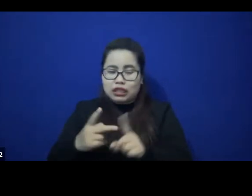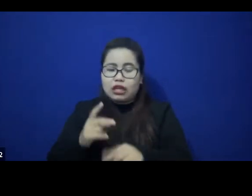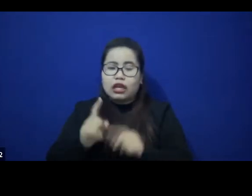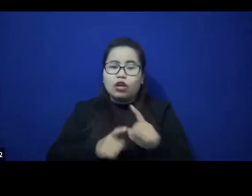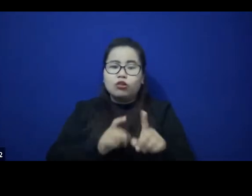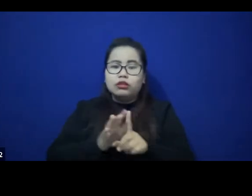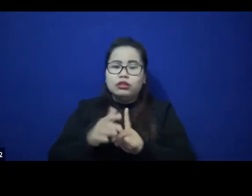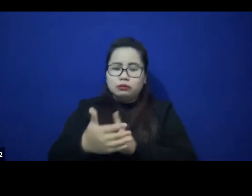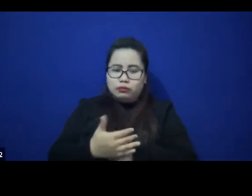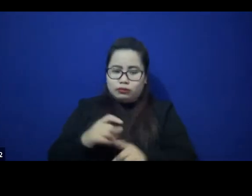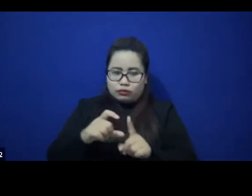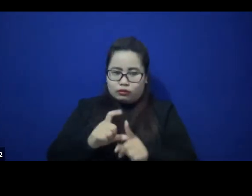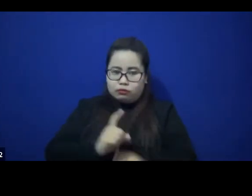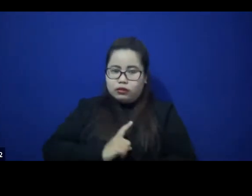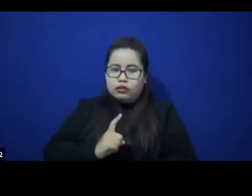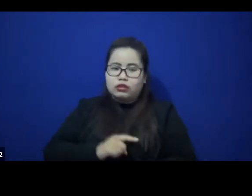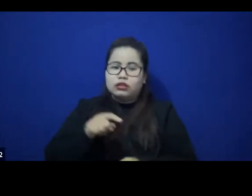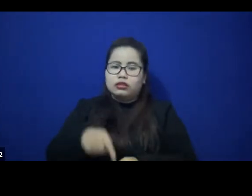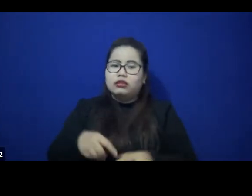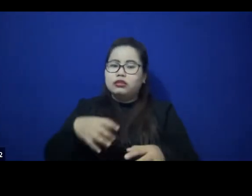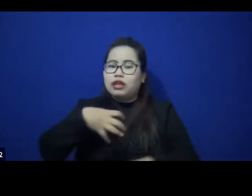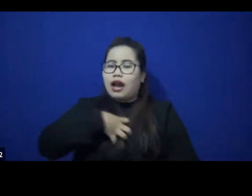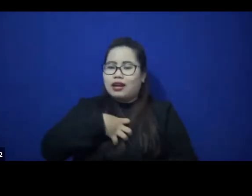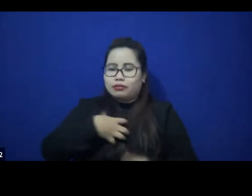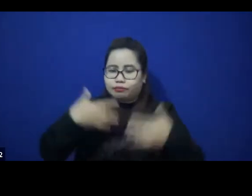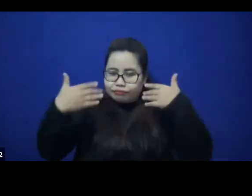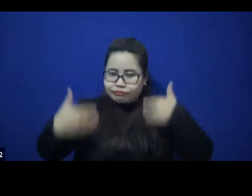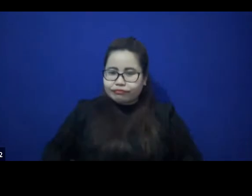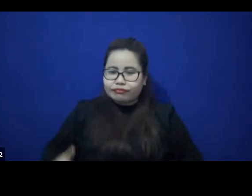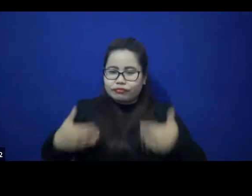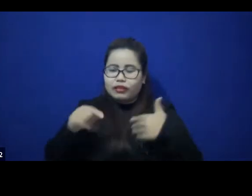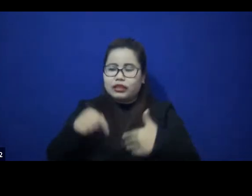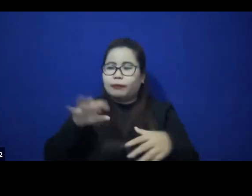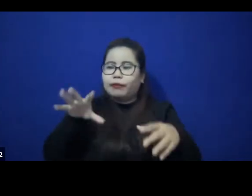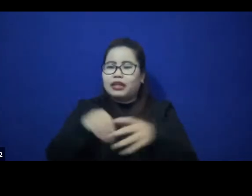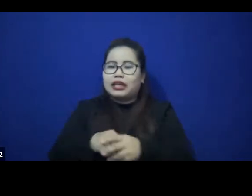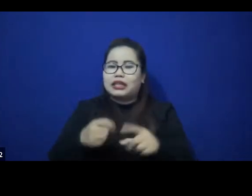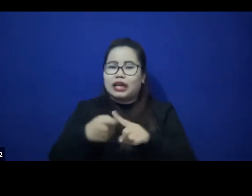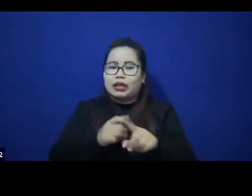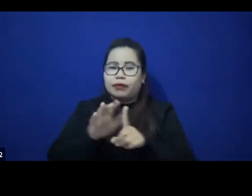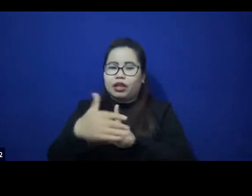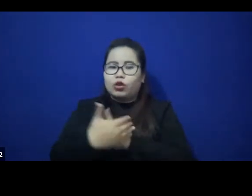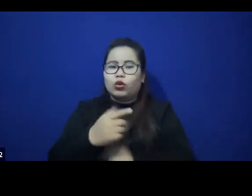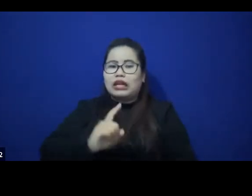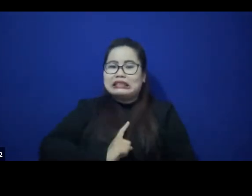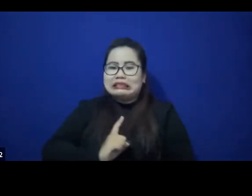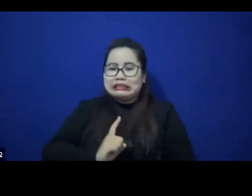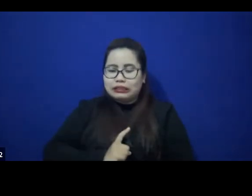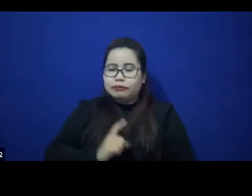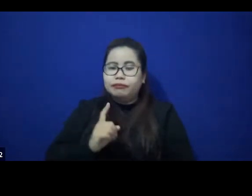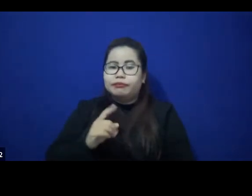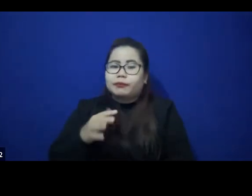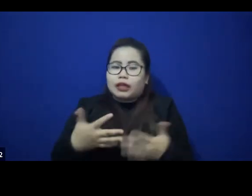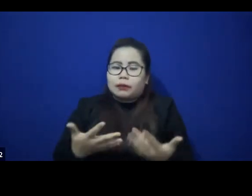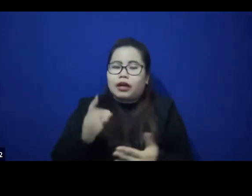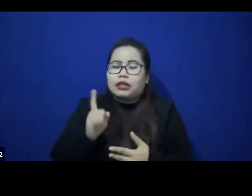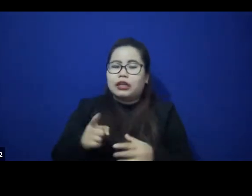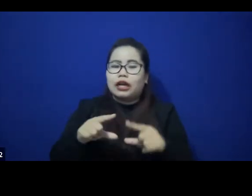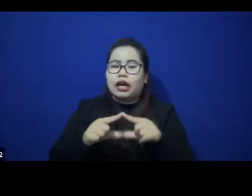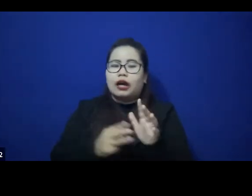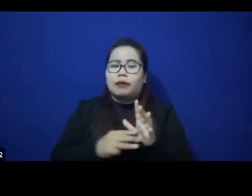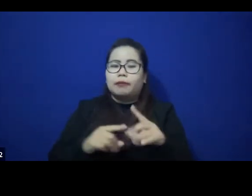merupakan salah satu hak asasi manusia yang merupakan bagian dari perlindungan diri pribadi sebagaimana diamanatkan dalam